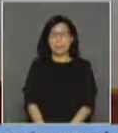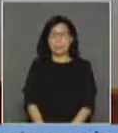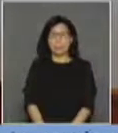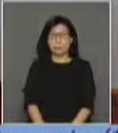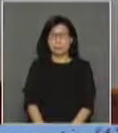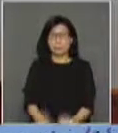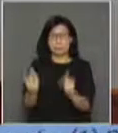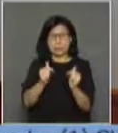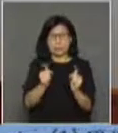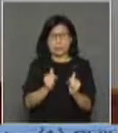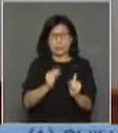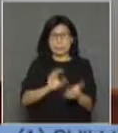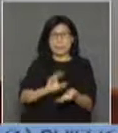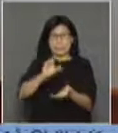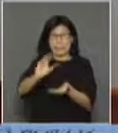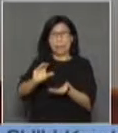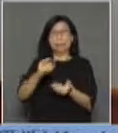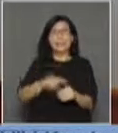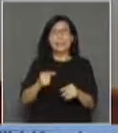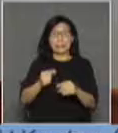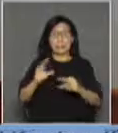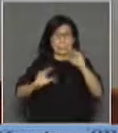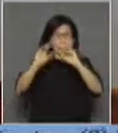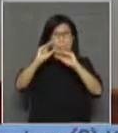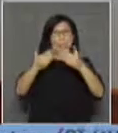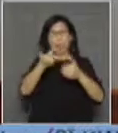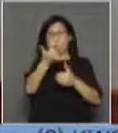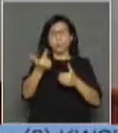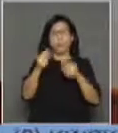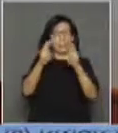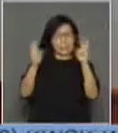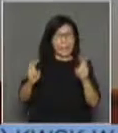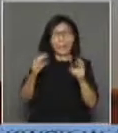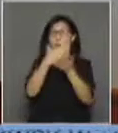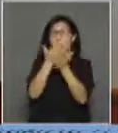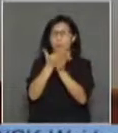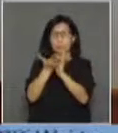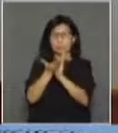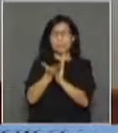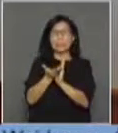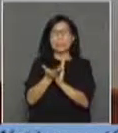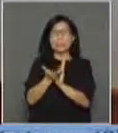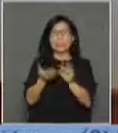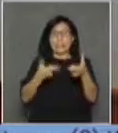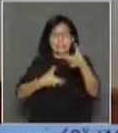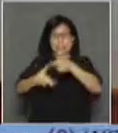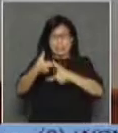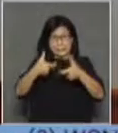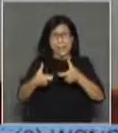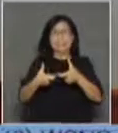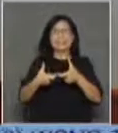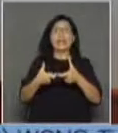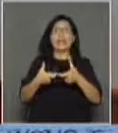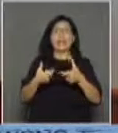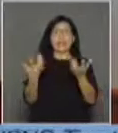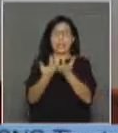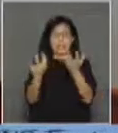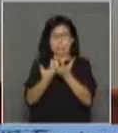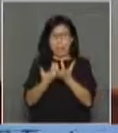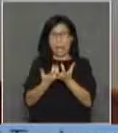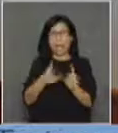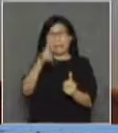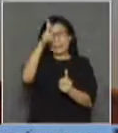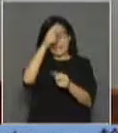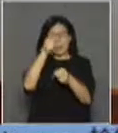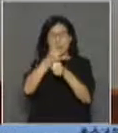這個投資基建的同時，但施政報告和財政預算都沒有隻字片語地